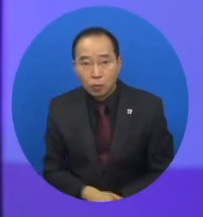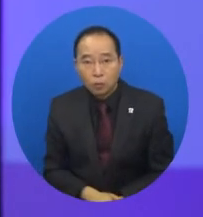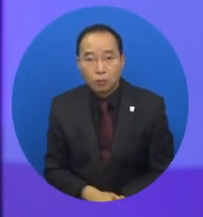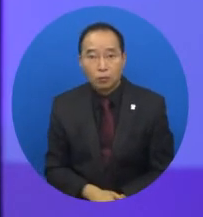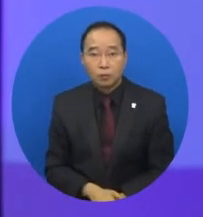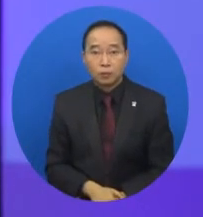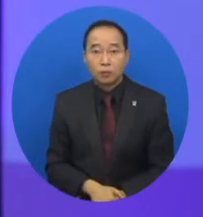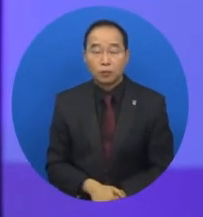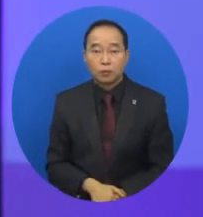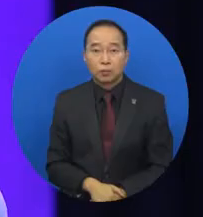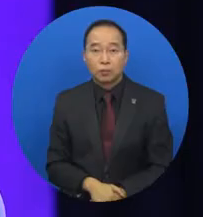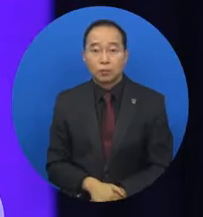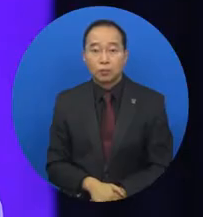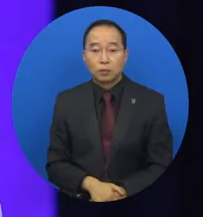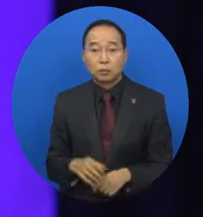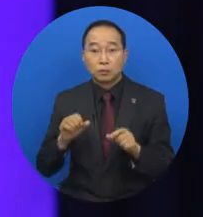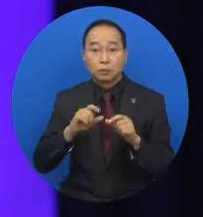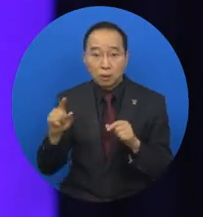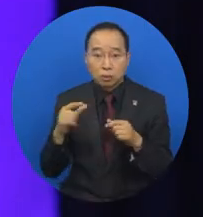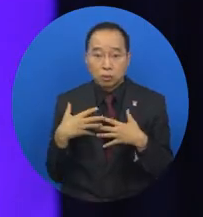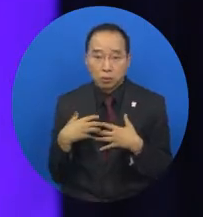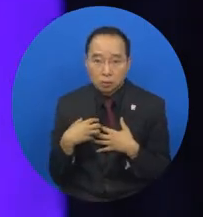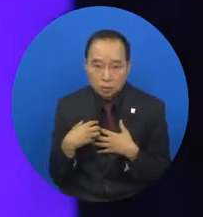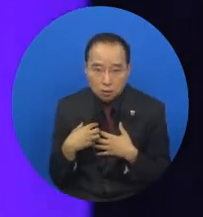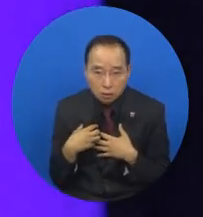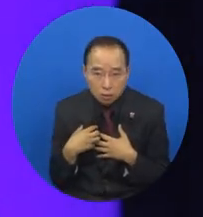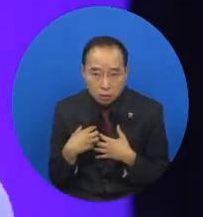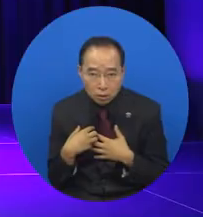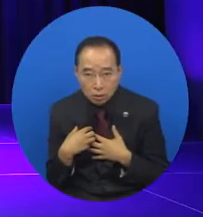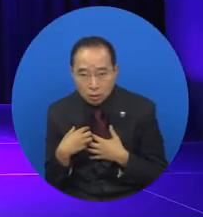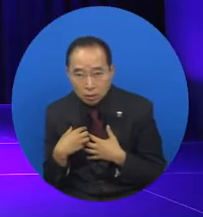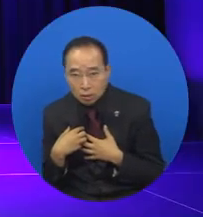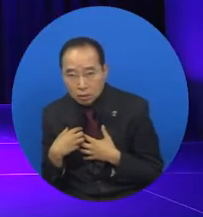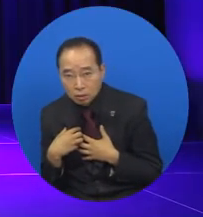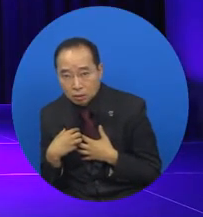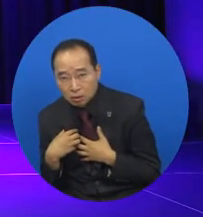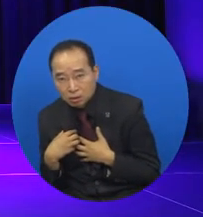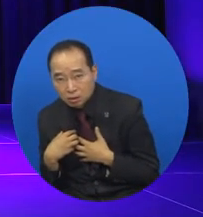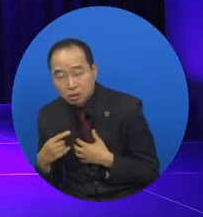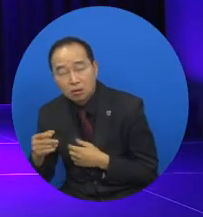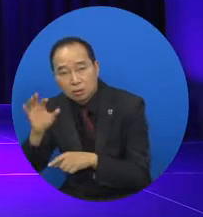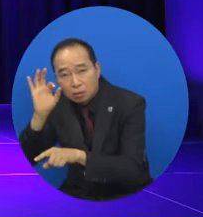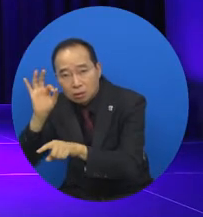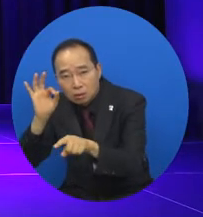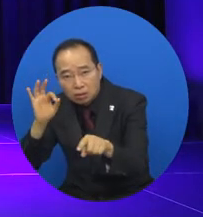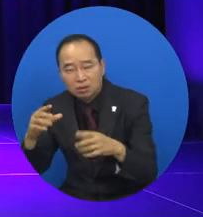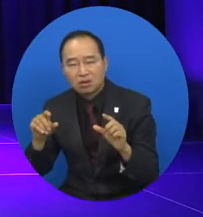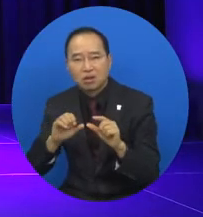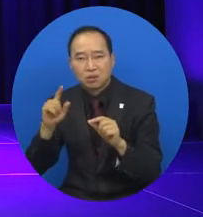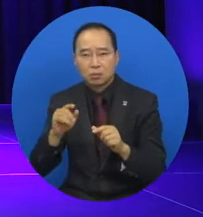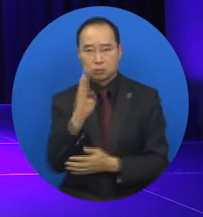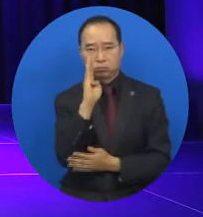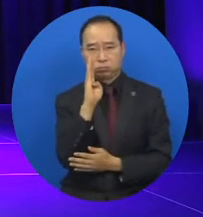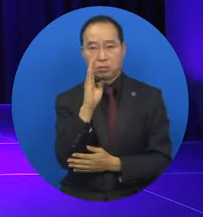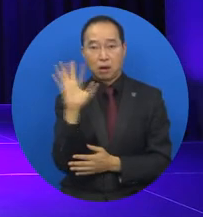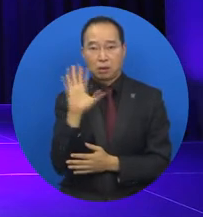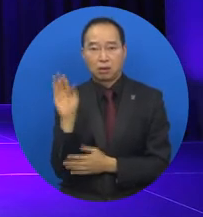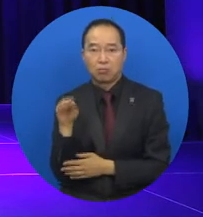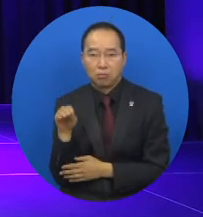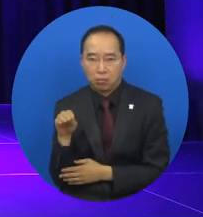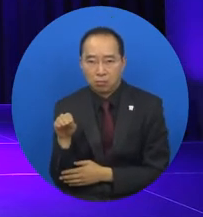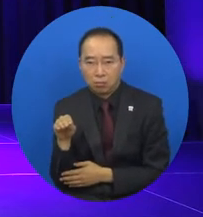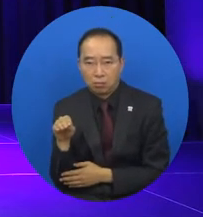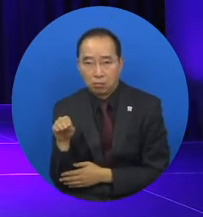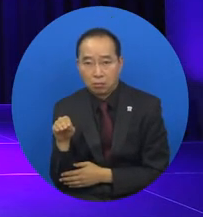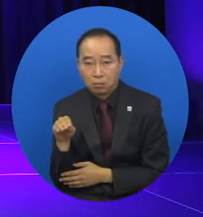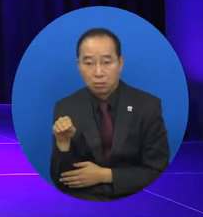하늘을 응시하고 있었습니다. 그리고 대부분 몸이 응축되고 척추는 주저앉아 있었죠. 그리고